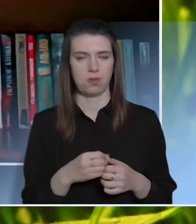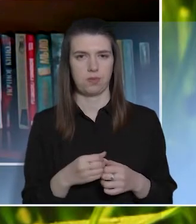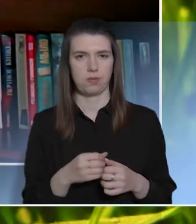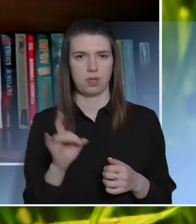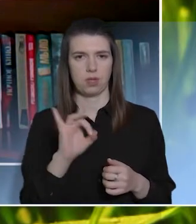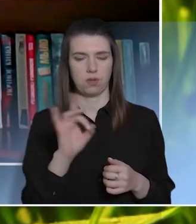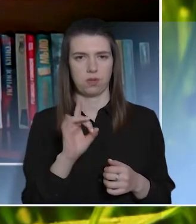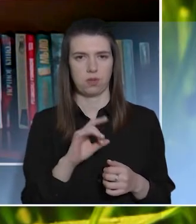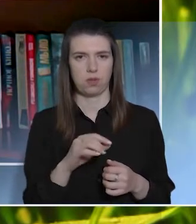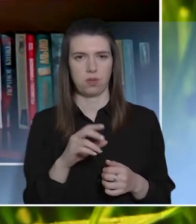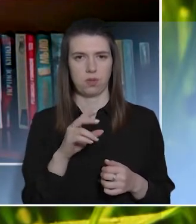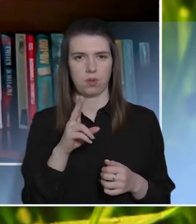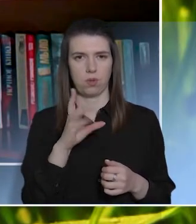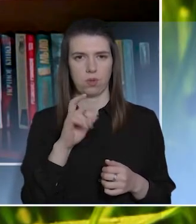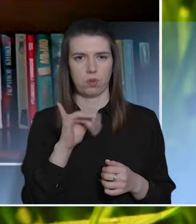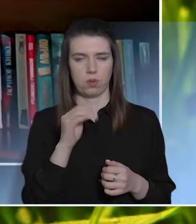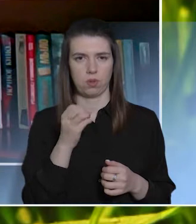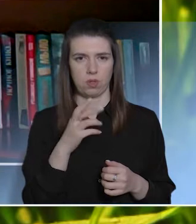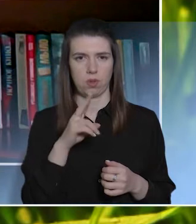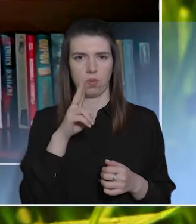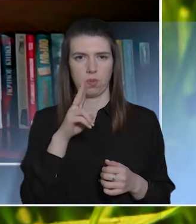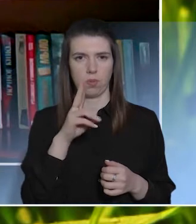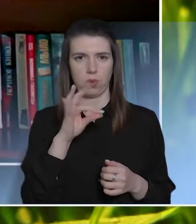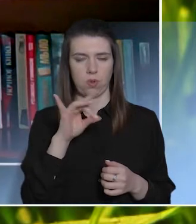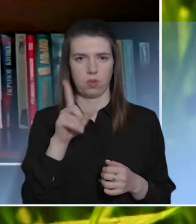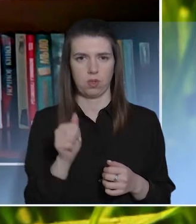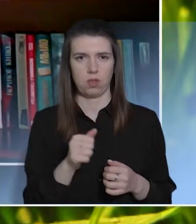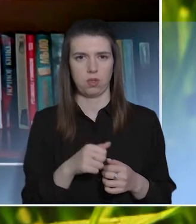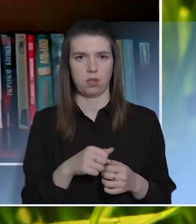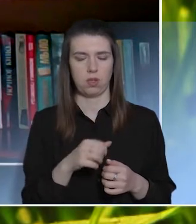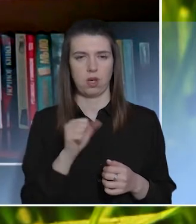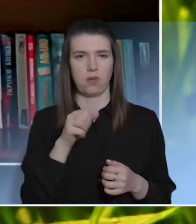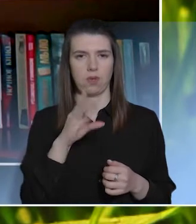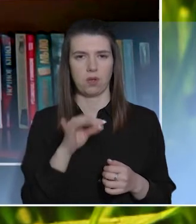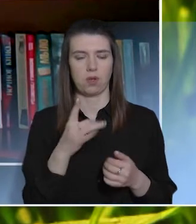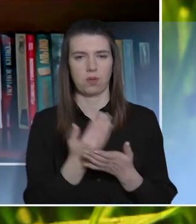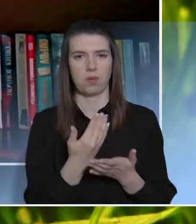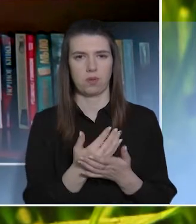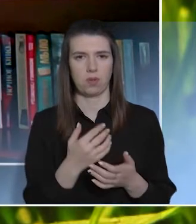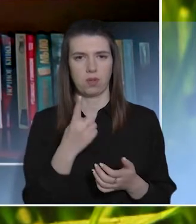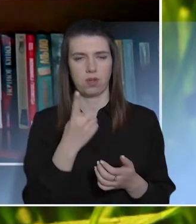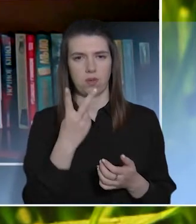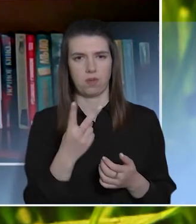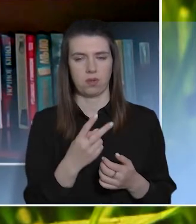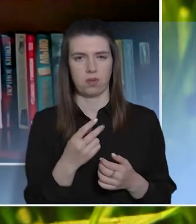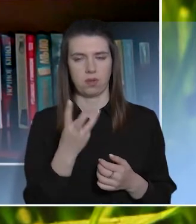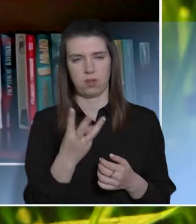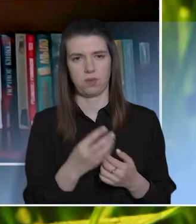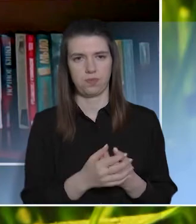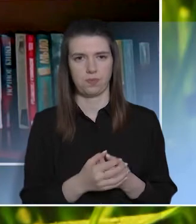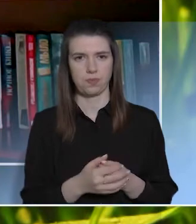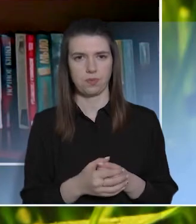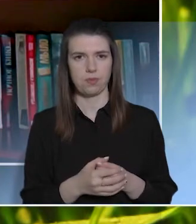да, что ростовчан пользуется спросом русская проза современная. Авторов хотя бы вот, не знаю, 1, 2, может быть,